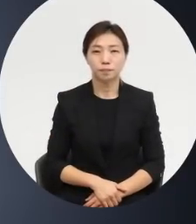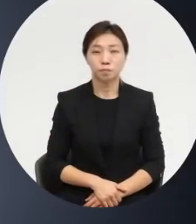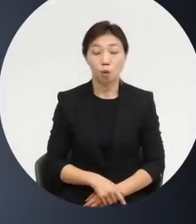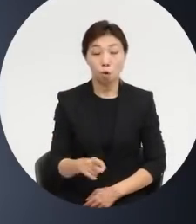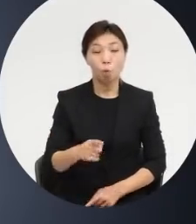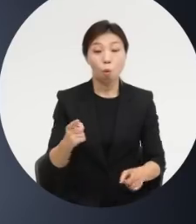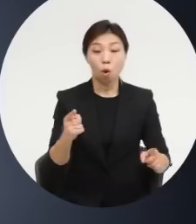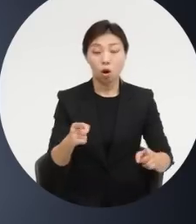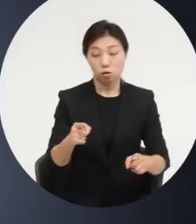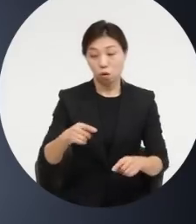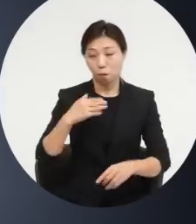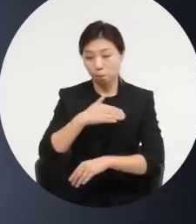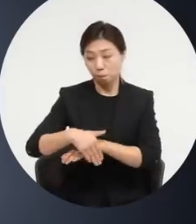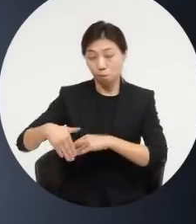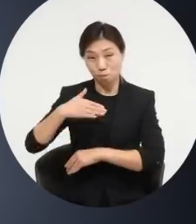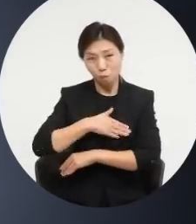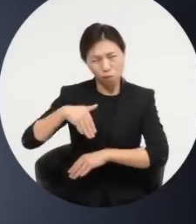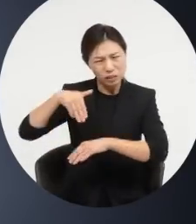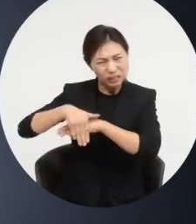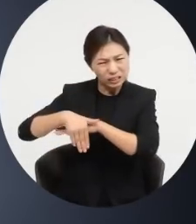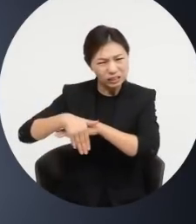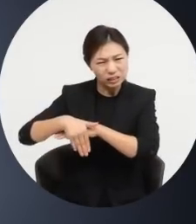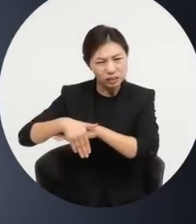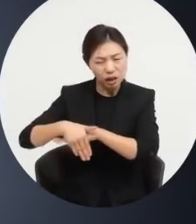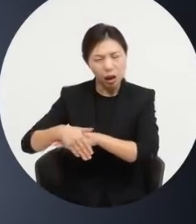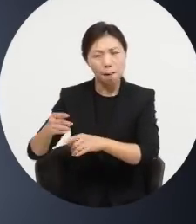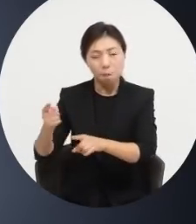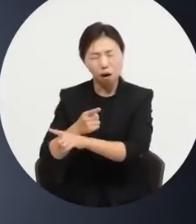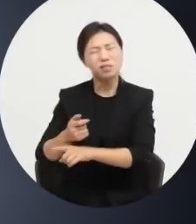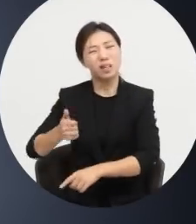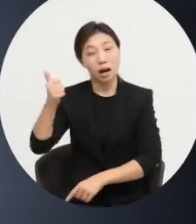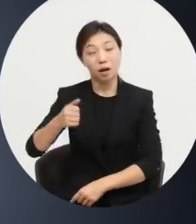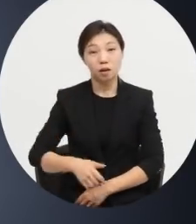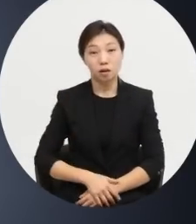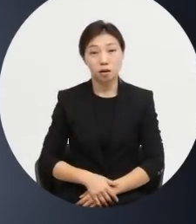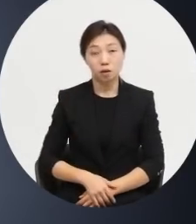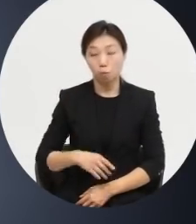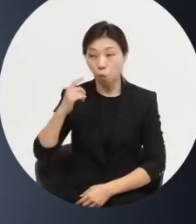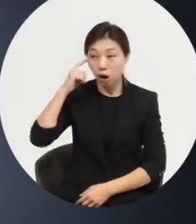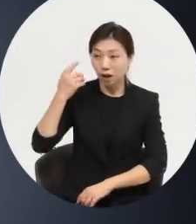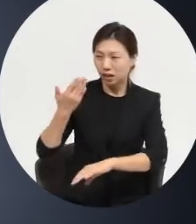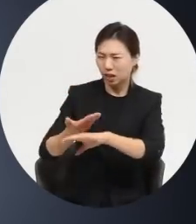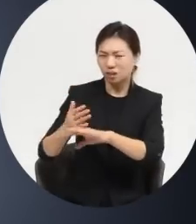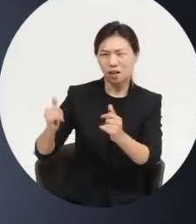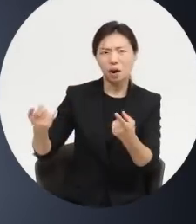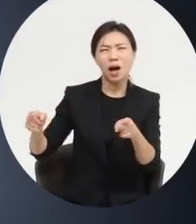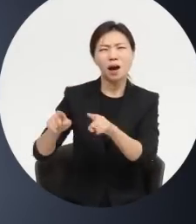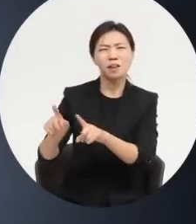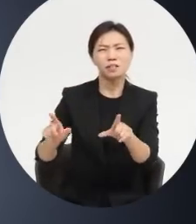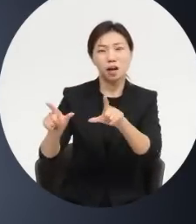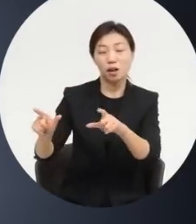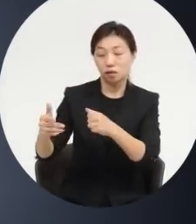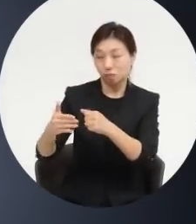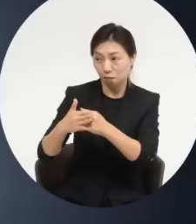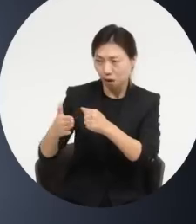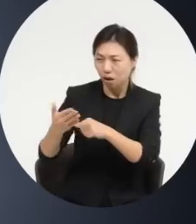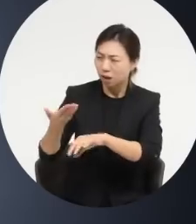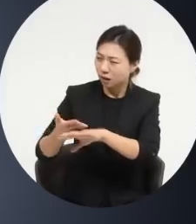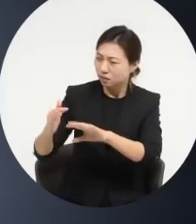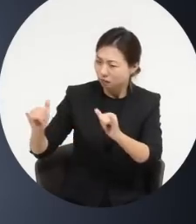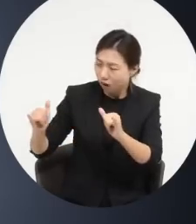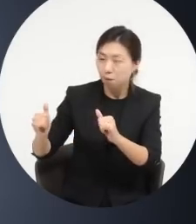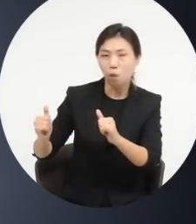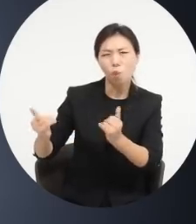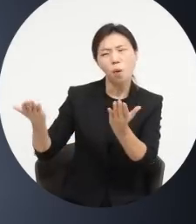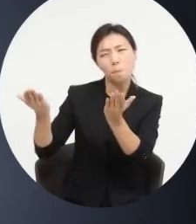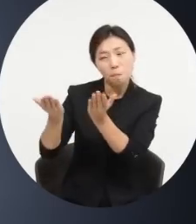네. 고칠 수 있으면 고치고. 왜냐하면 사람들이 같이 사니까 딴 사람하고 차이 되잖아요. 그죠? 근데